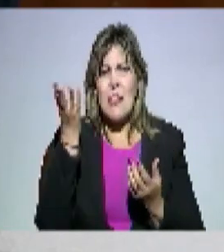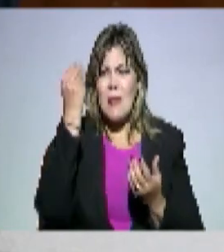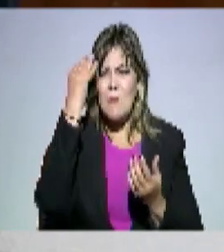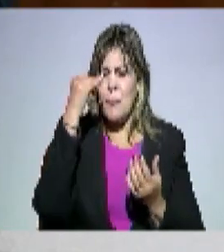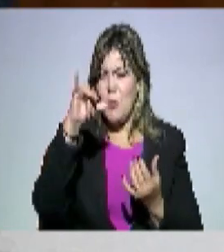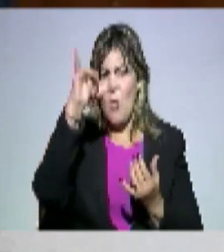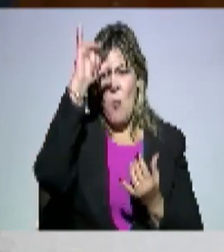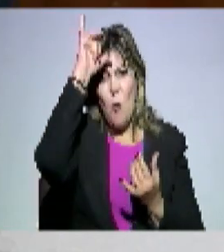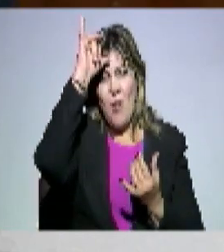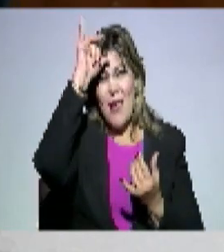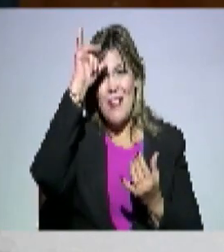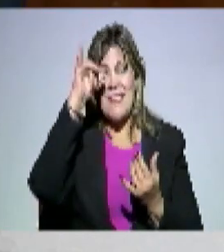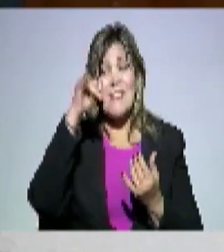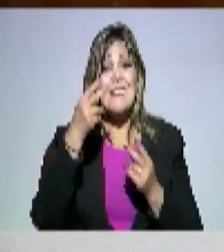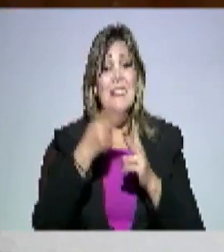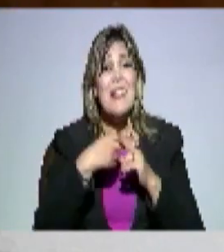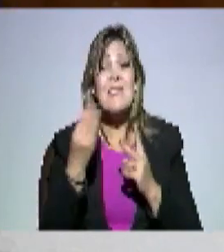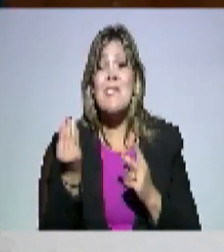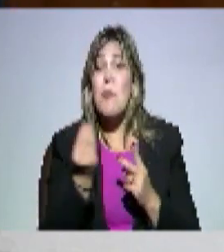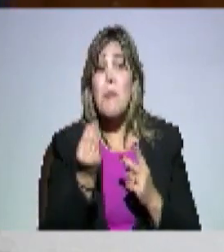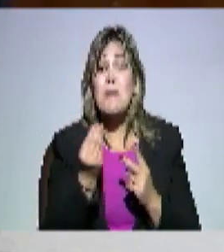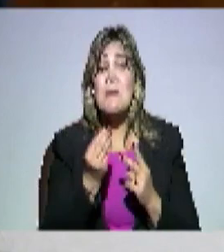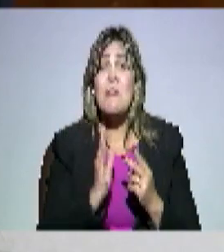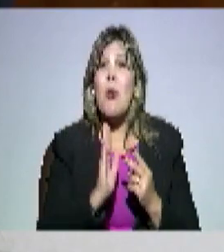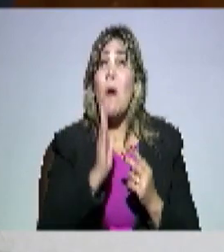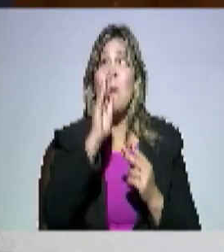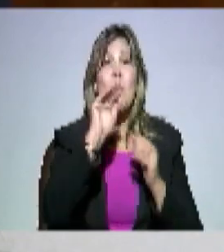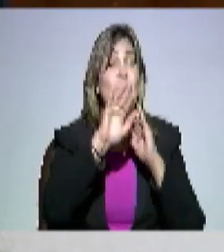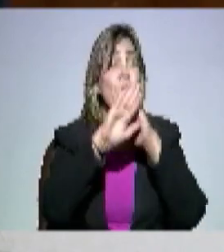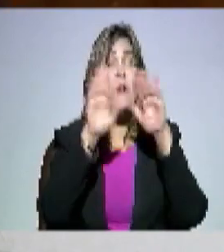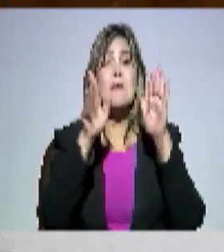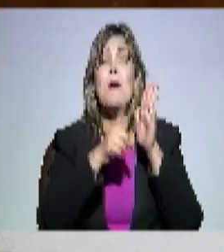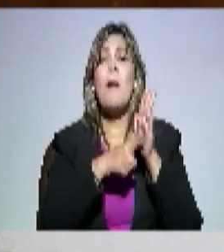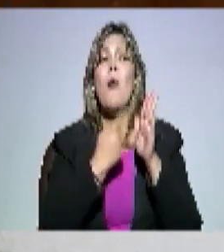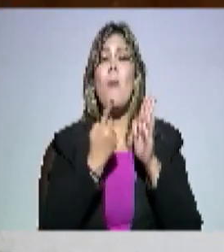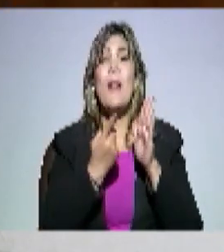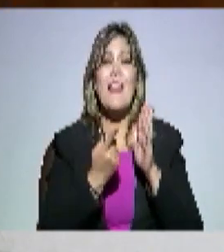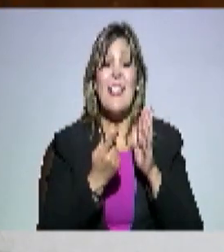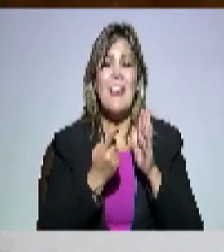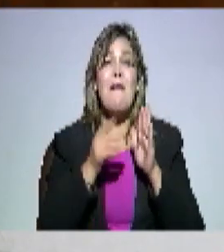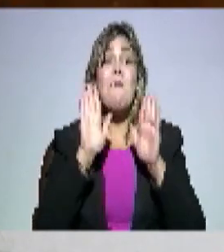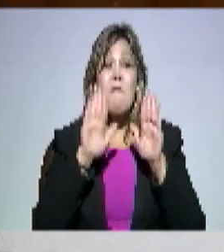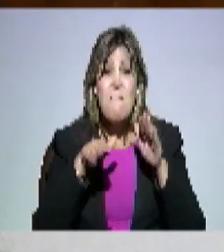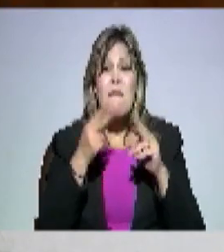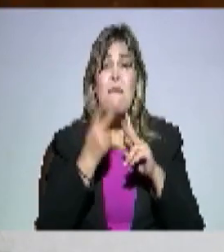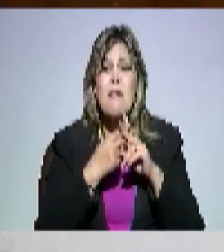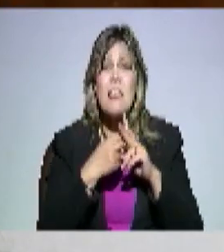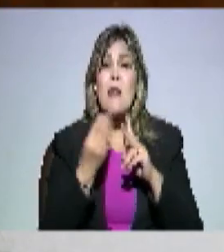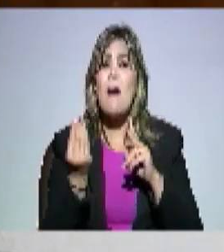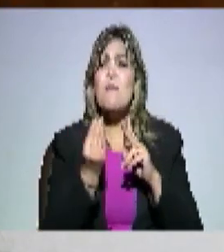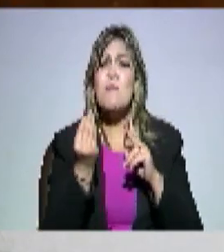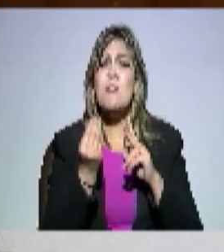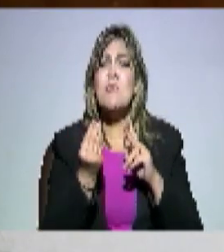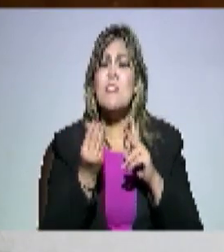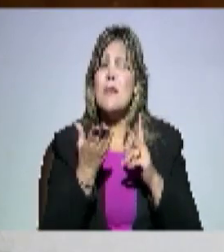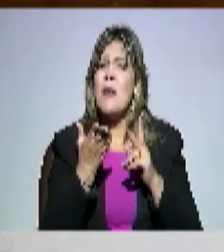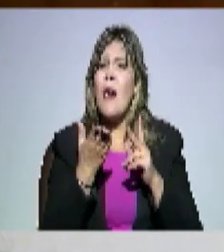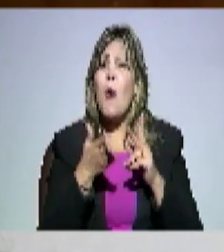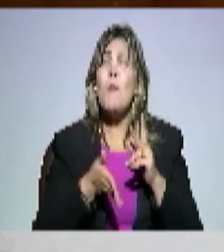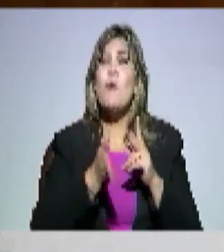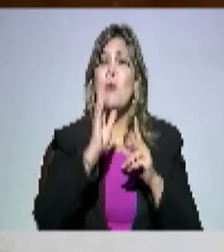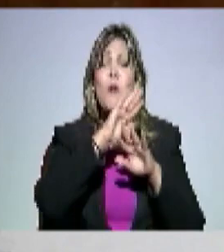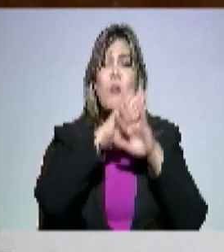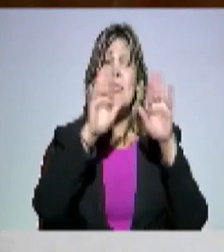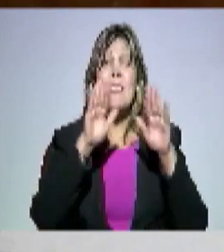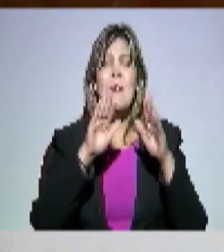يتسلل البسطاء الى السم في ناس بسيطه وصلت للسما وتاثر بشده اغسطينوس بسيره انب